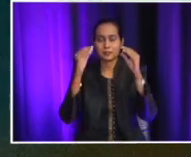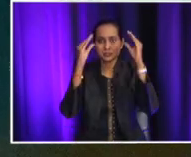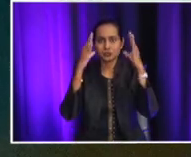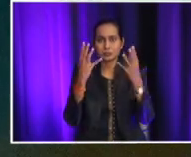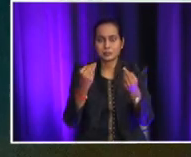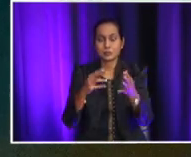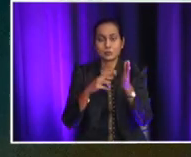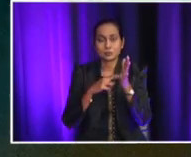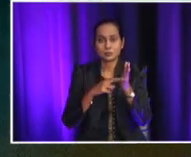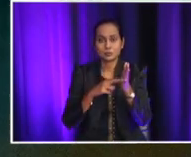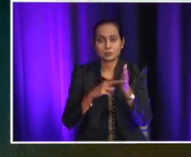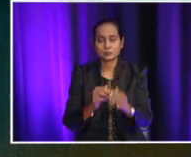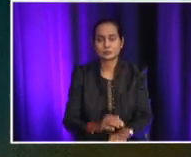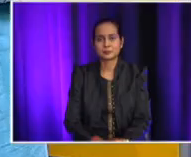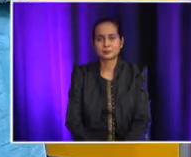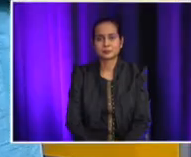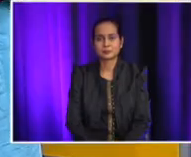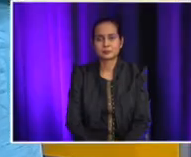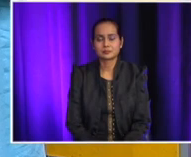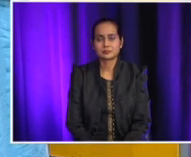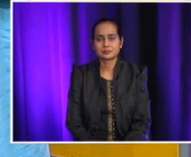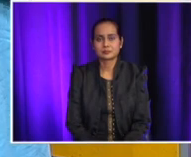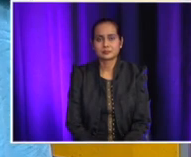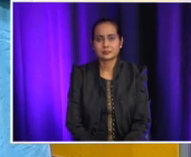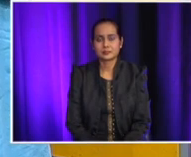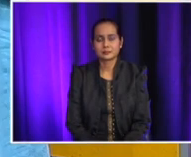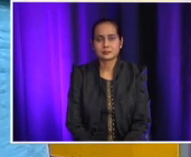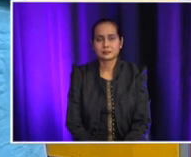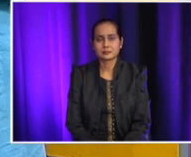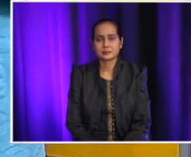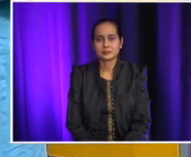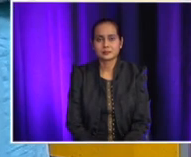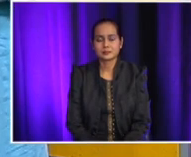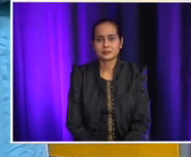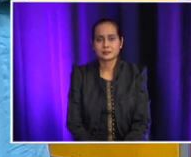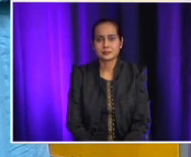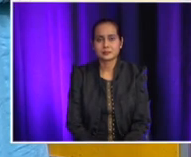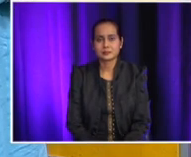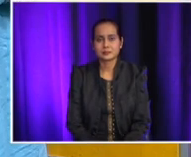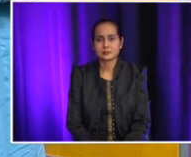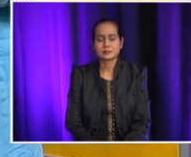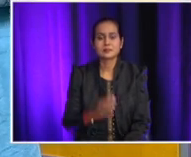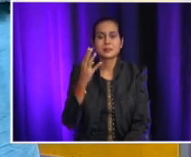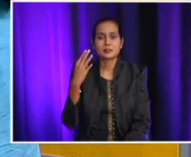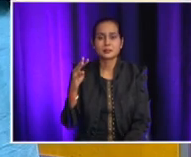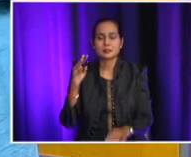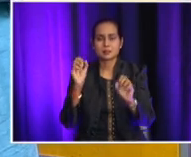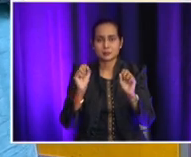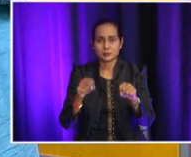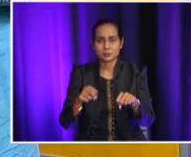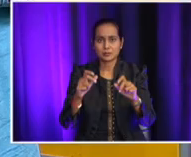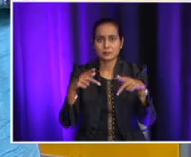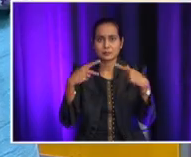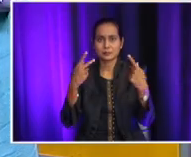di mana cik gozaina nah sekiranya guru-guru Hendak membawa rujukan ya mereka boleh ya pergi